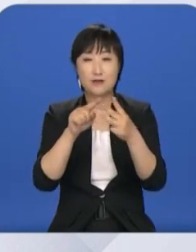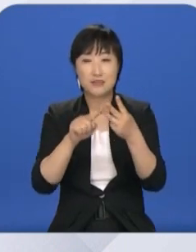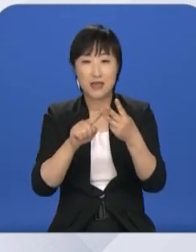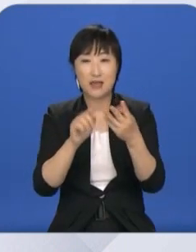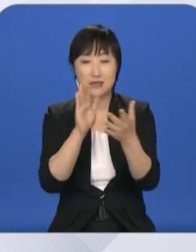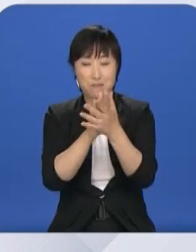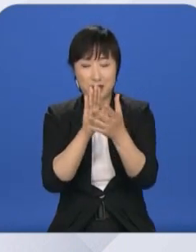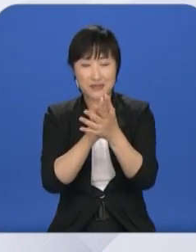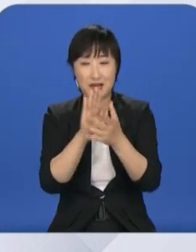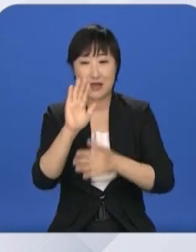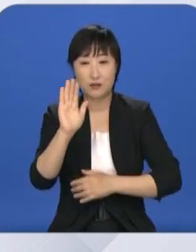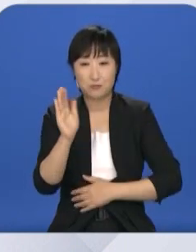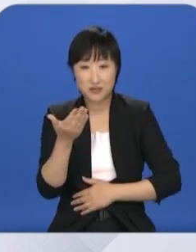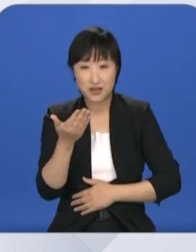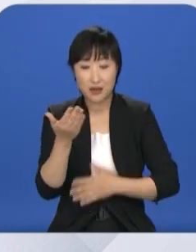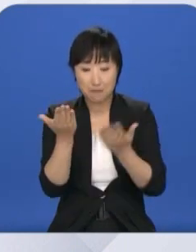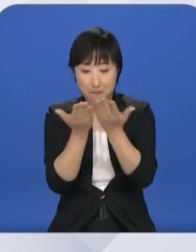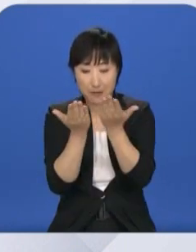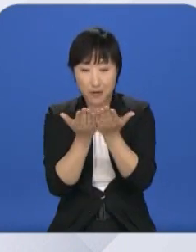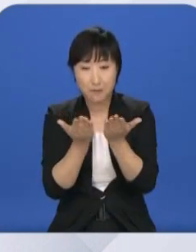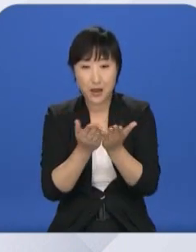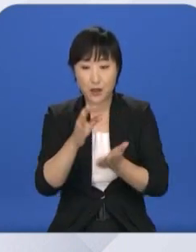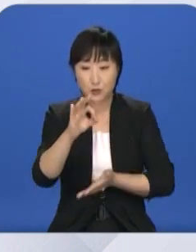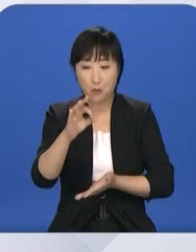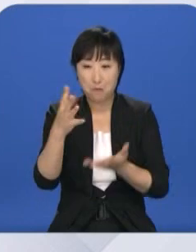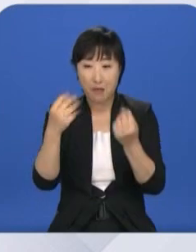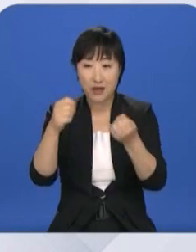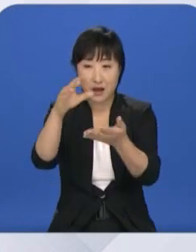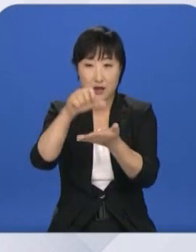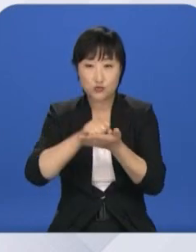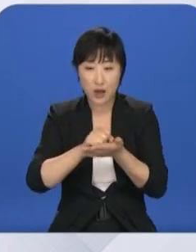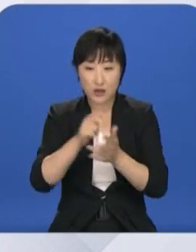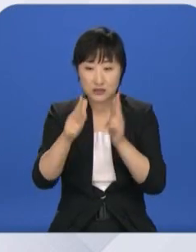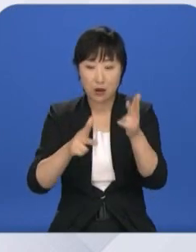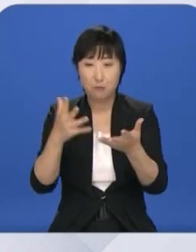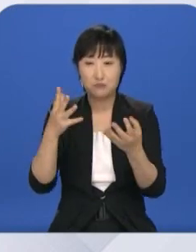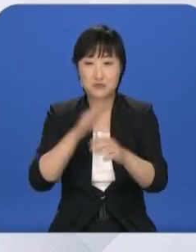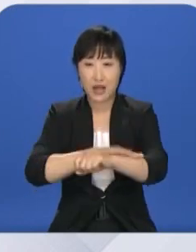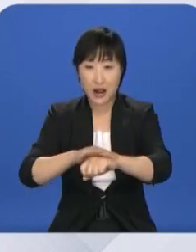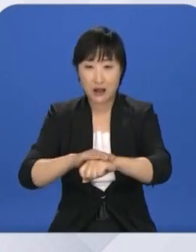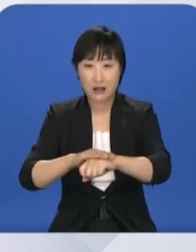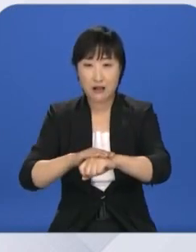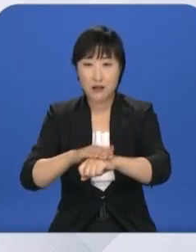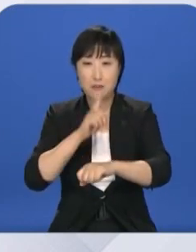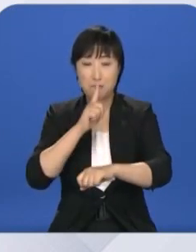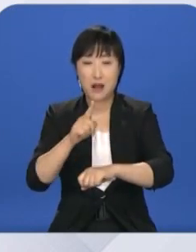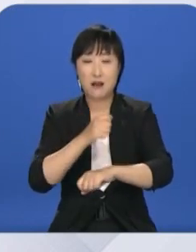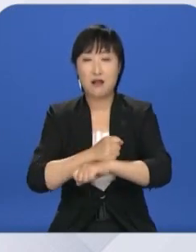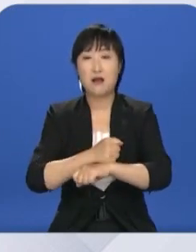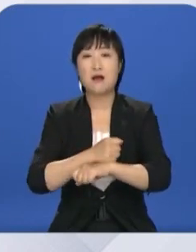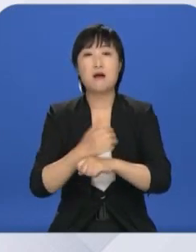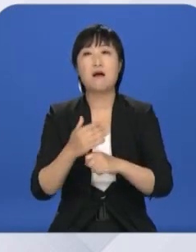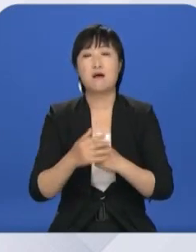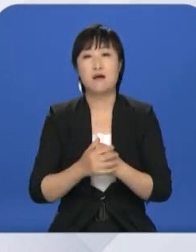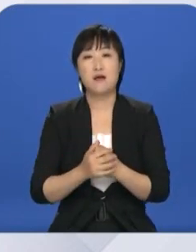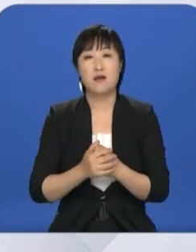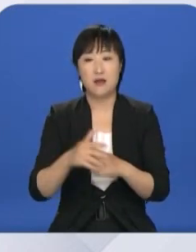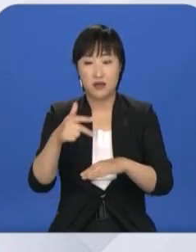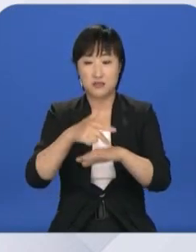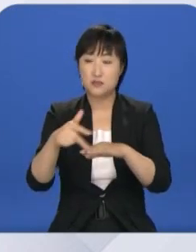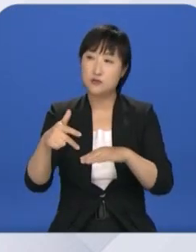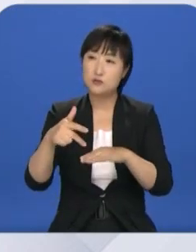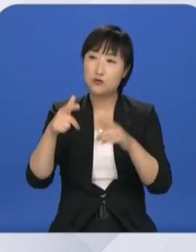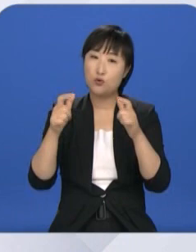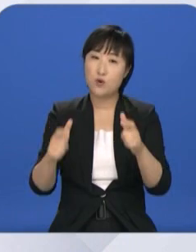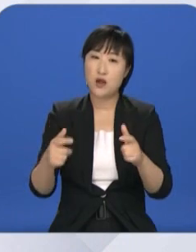돼야 뭐 돈이 많이 와가지고 사업을 많이 잘한다고 그렇게 말씀을 하시는데